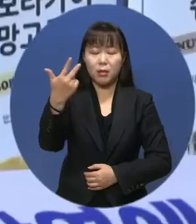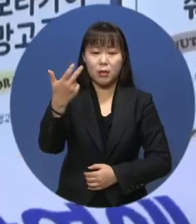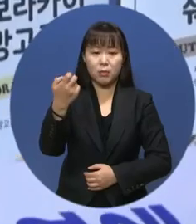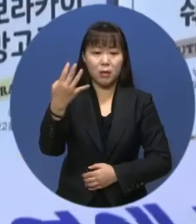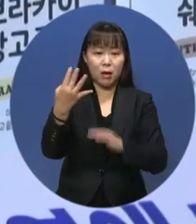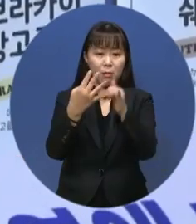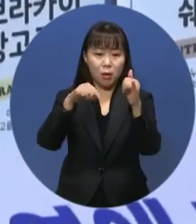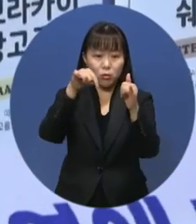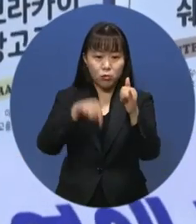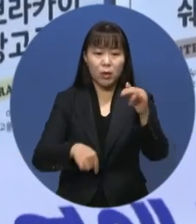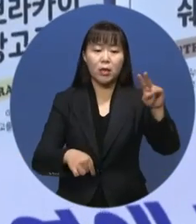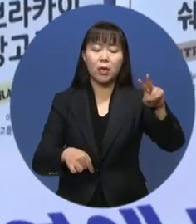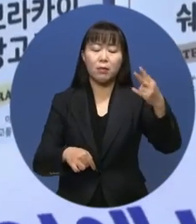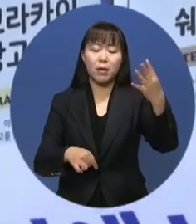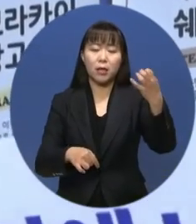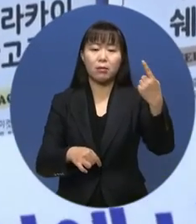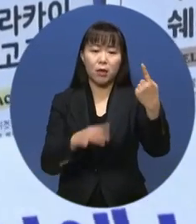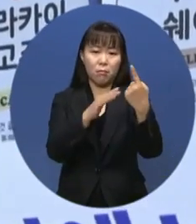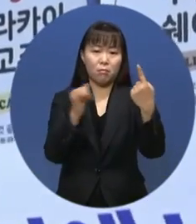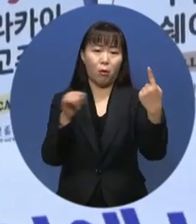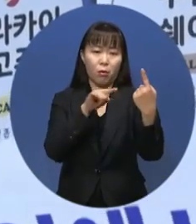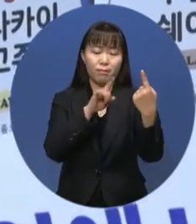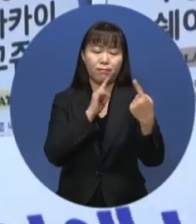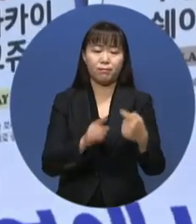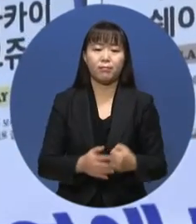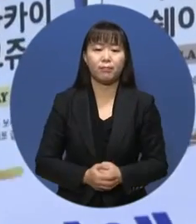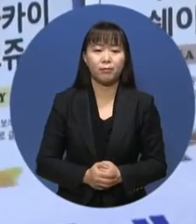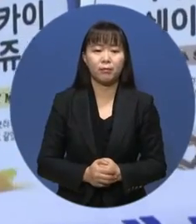가운데 241명에 달했습니다.